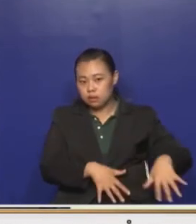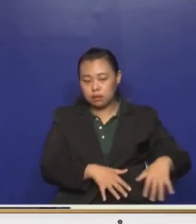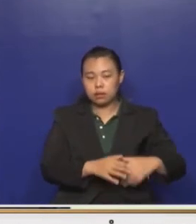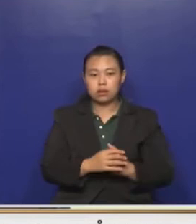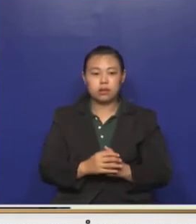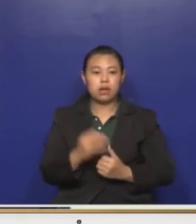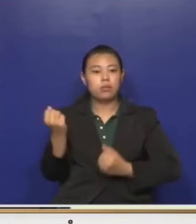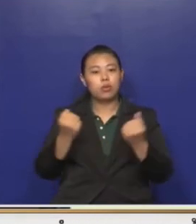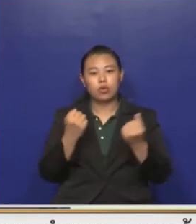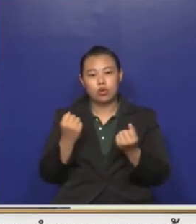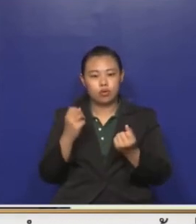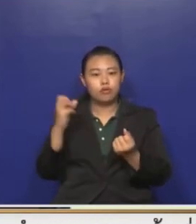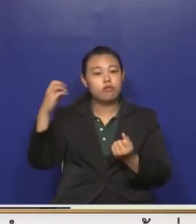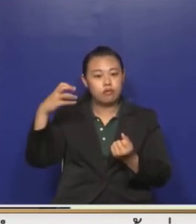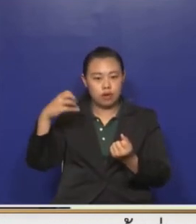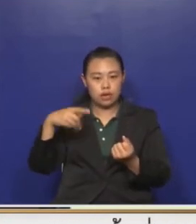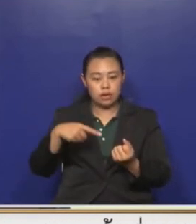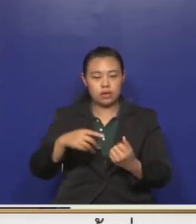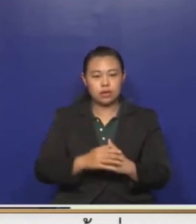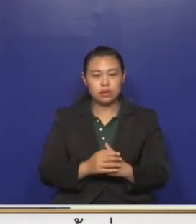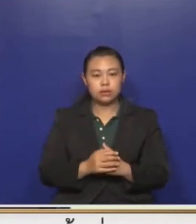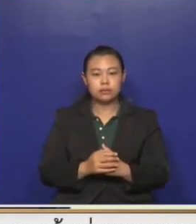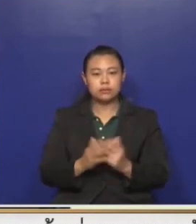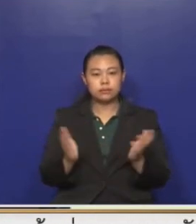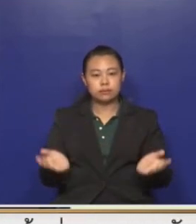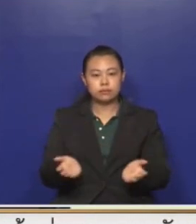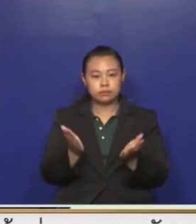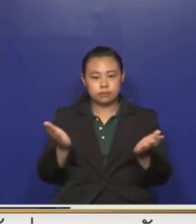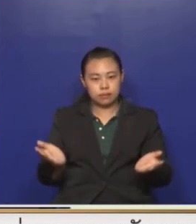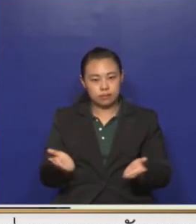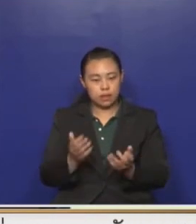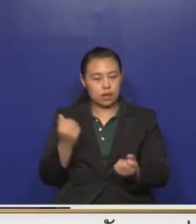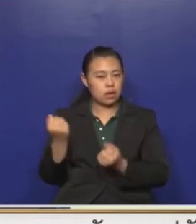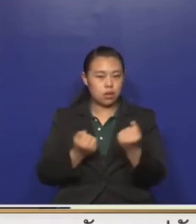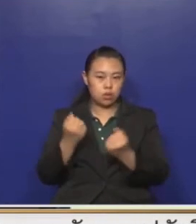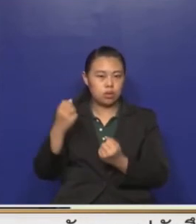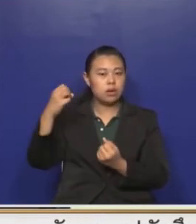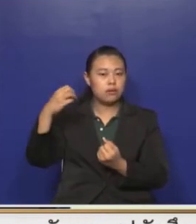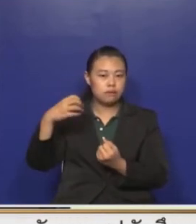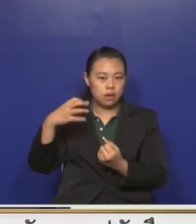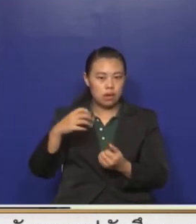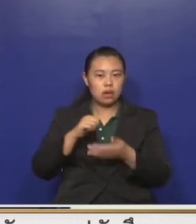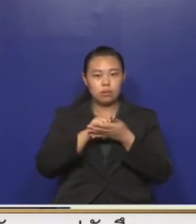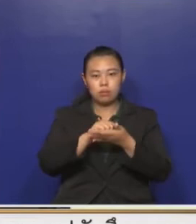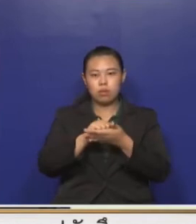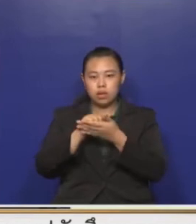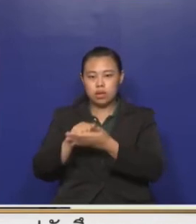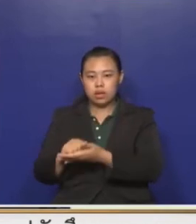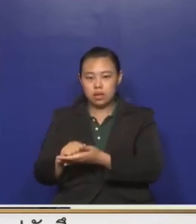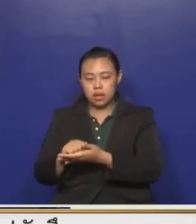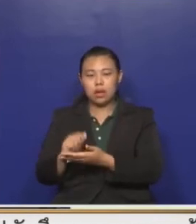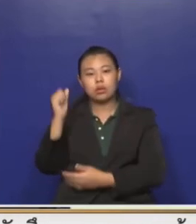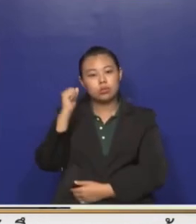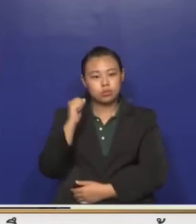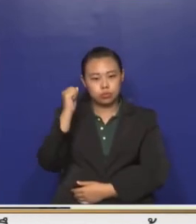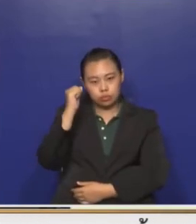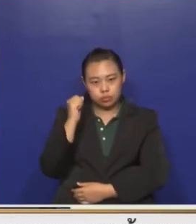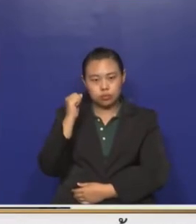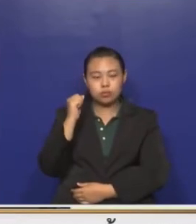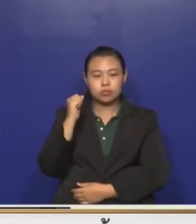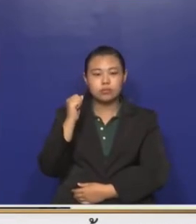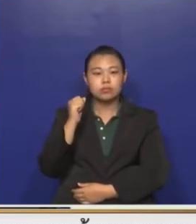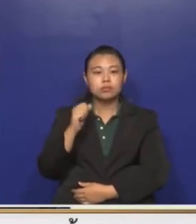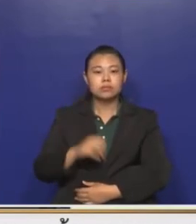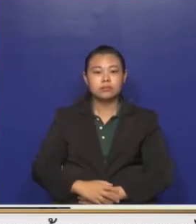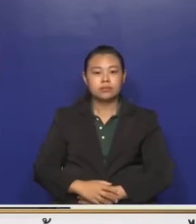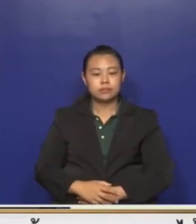พูดเหมอนกครับส่งเสริมการใช้รถยดไฟ้าและarden ใช้บริการระบป milestone สาธานผม